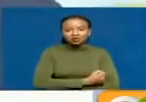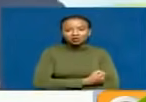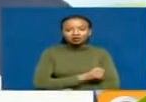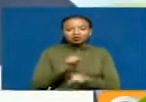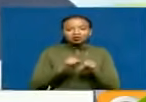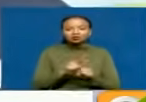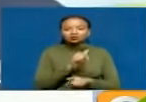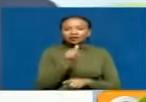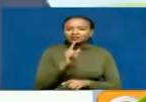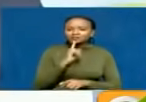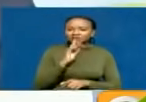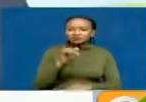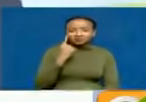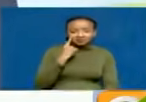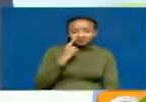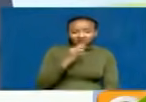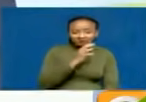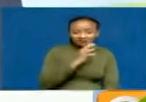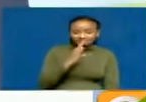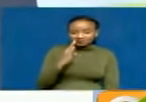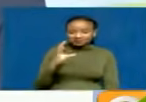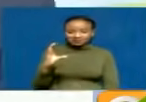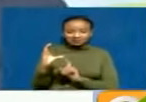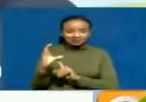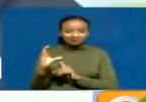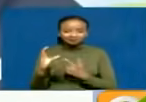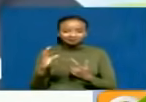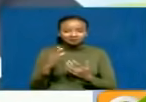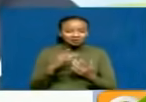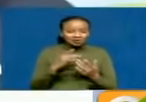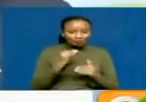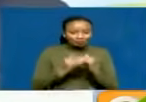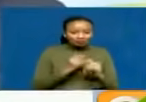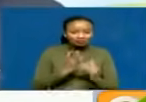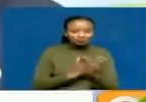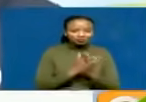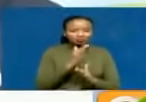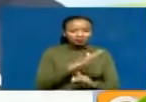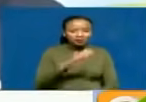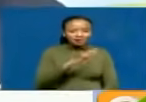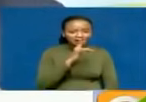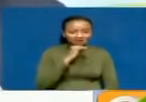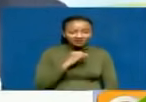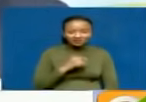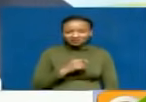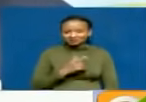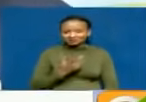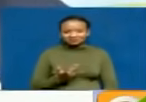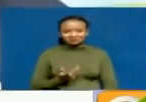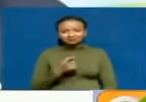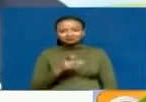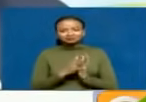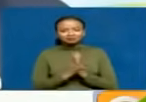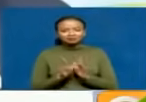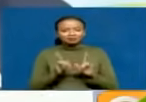see, CBC never passed through parliament? And then that conversation continues for a very